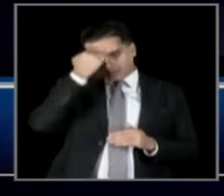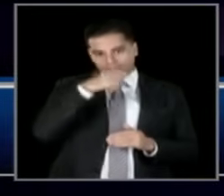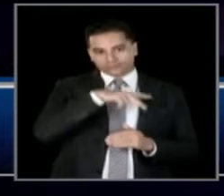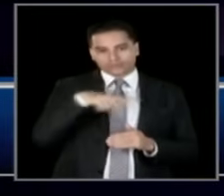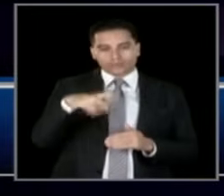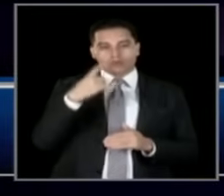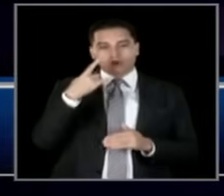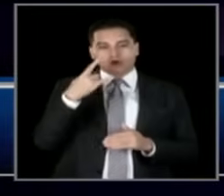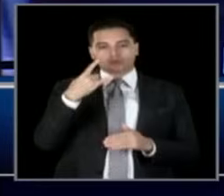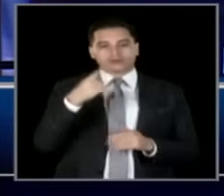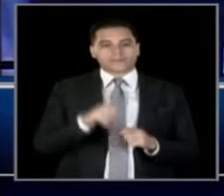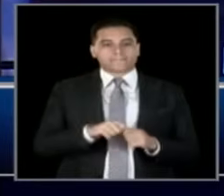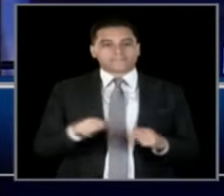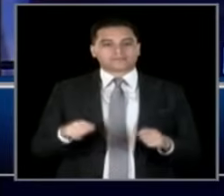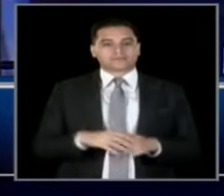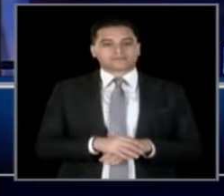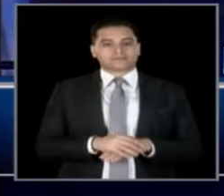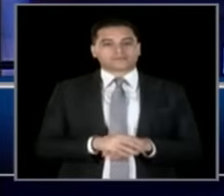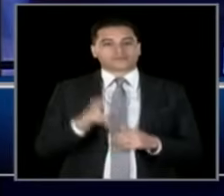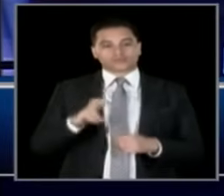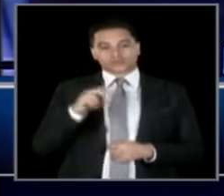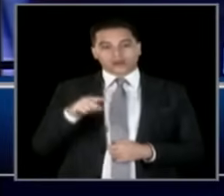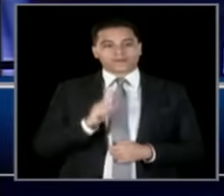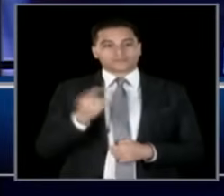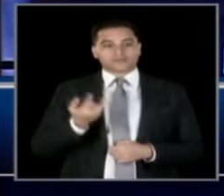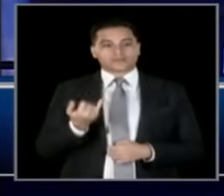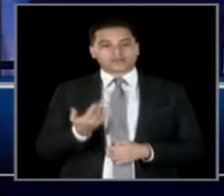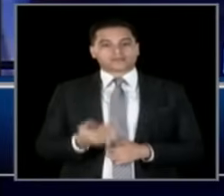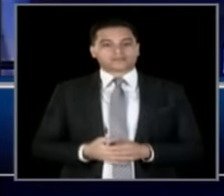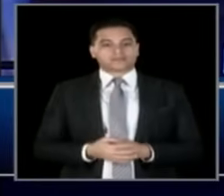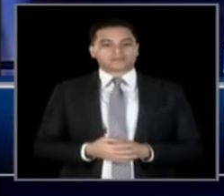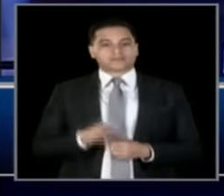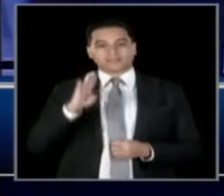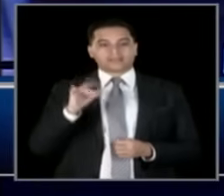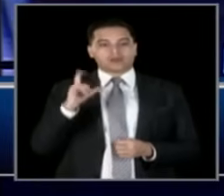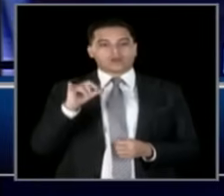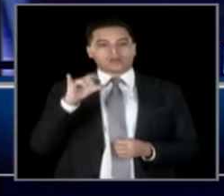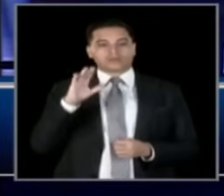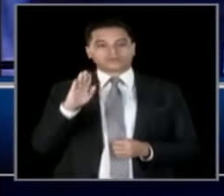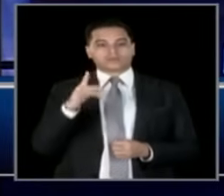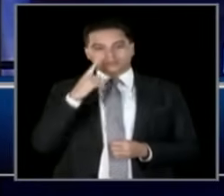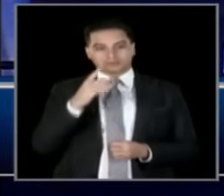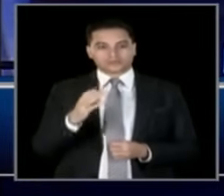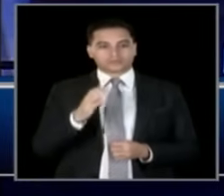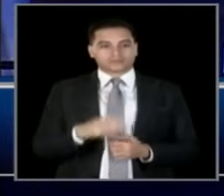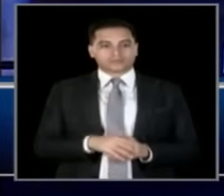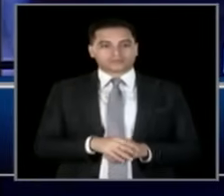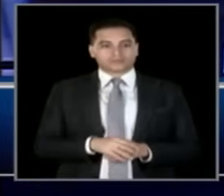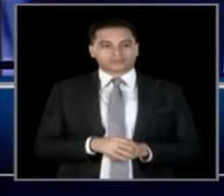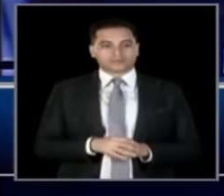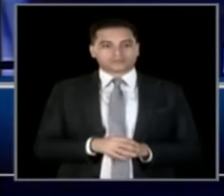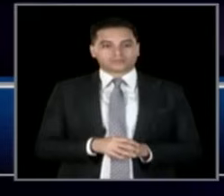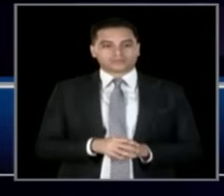3810 متر. سؤال مش سهل. كرولوس إجابتك. ألو